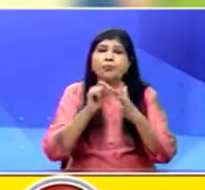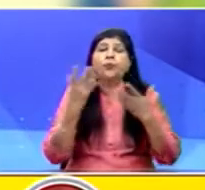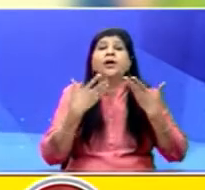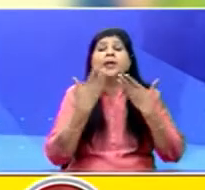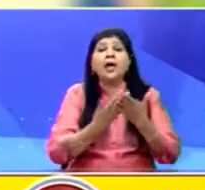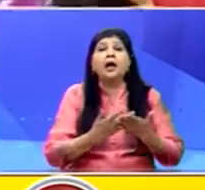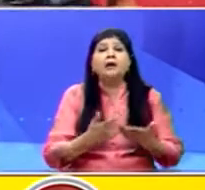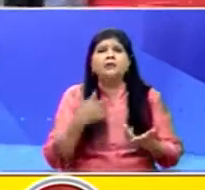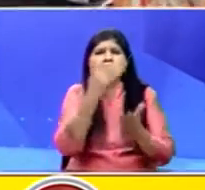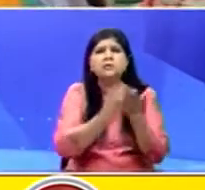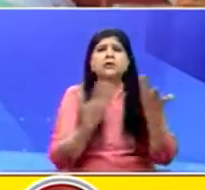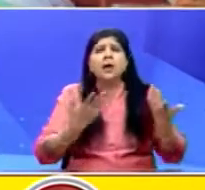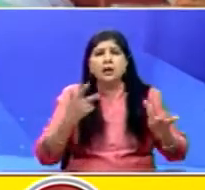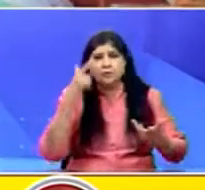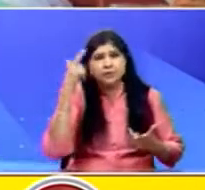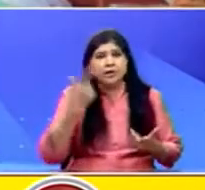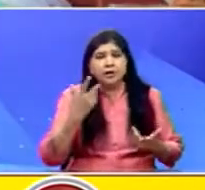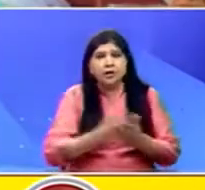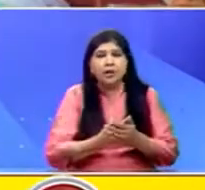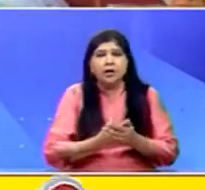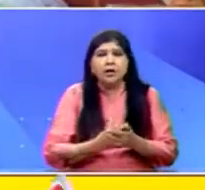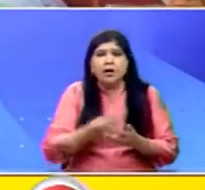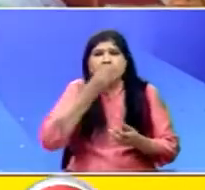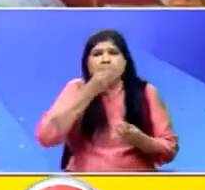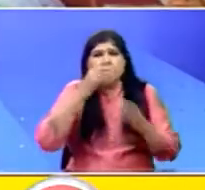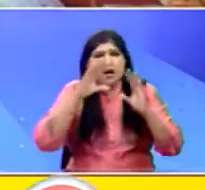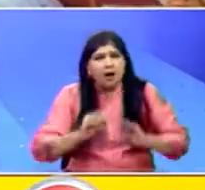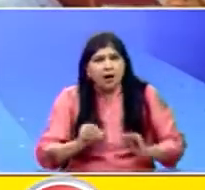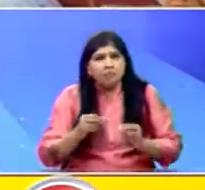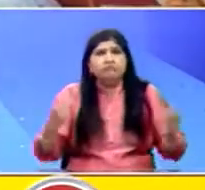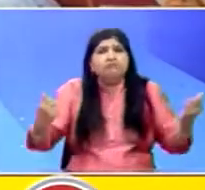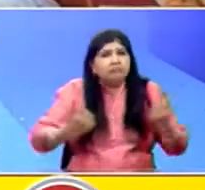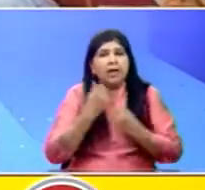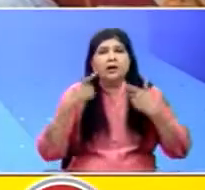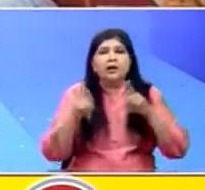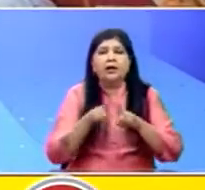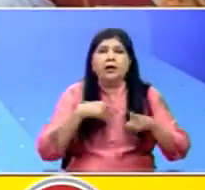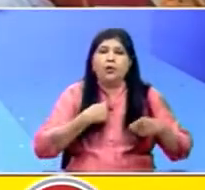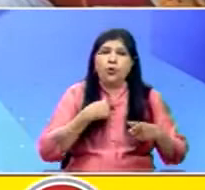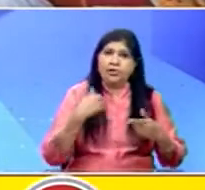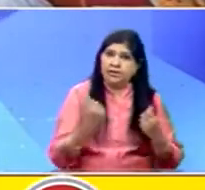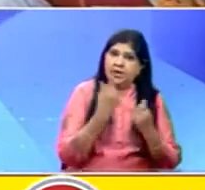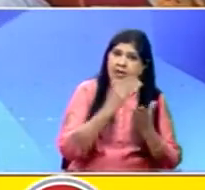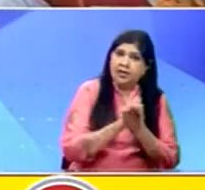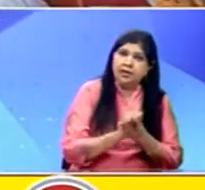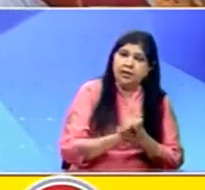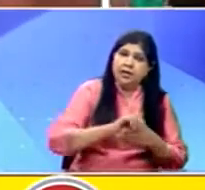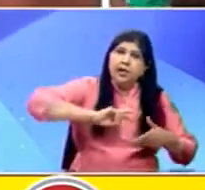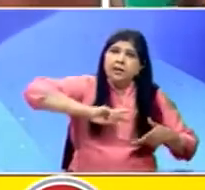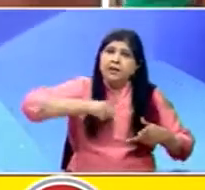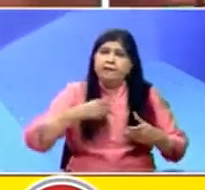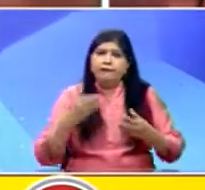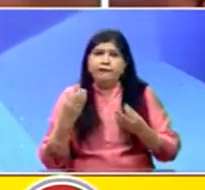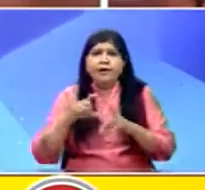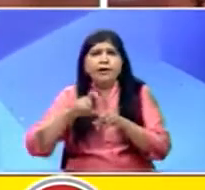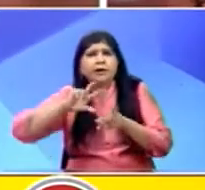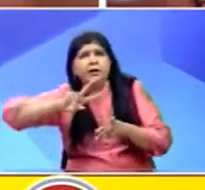है कुपोषण के खिलाफ लड़ाई, और इस लड़ाई का तरीका भी बहुत यूनिक